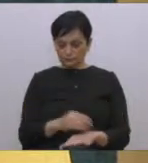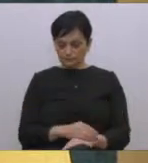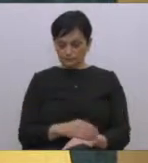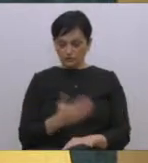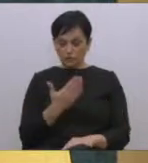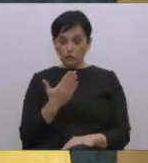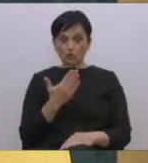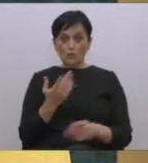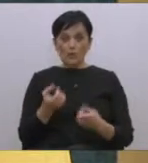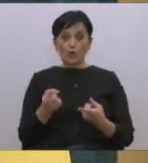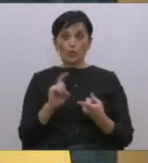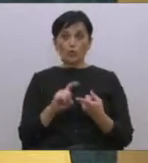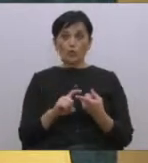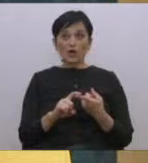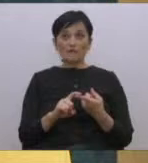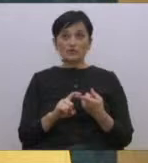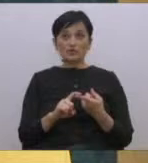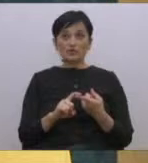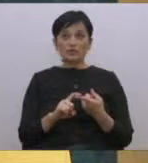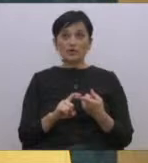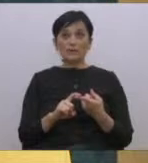რომელიც უკავშირდება